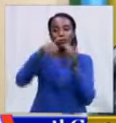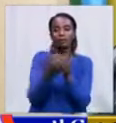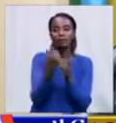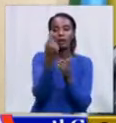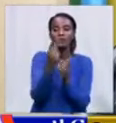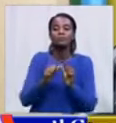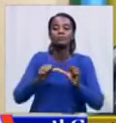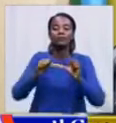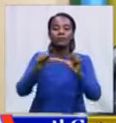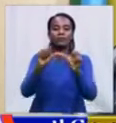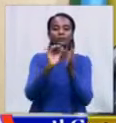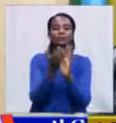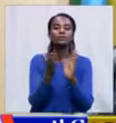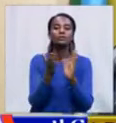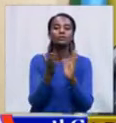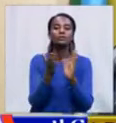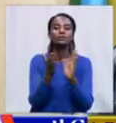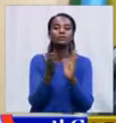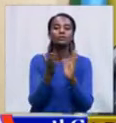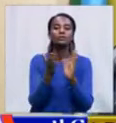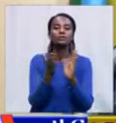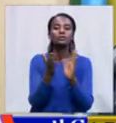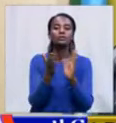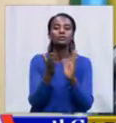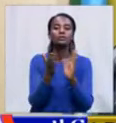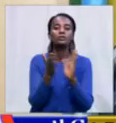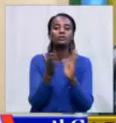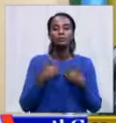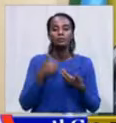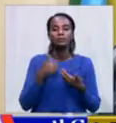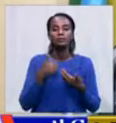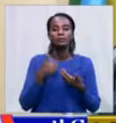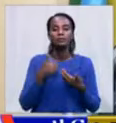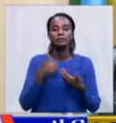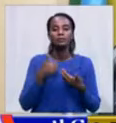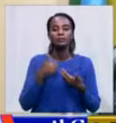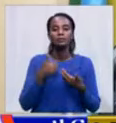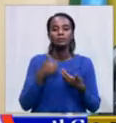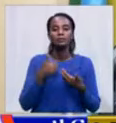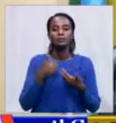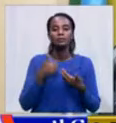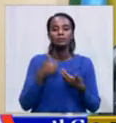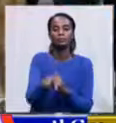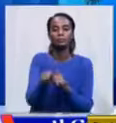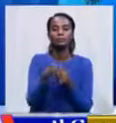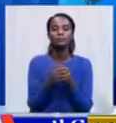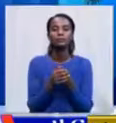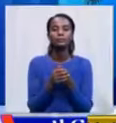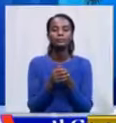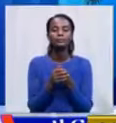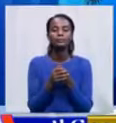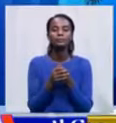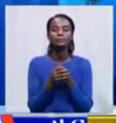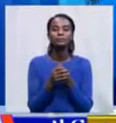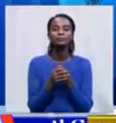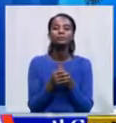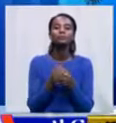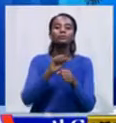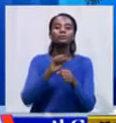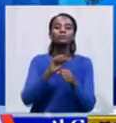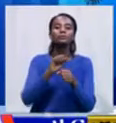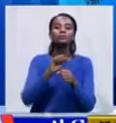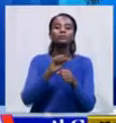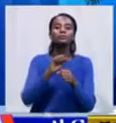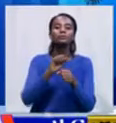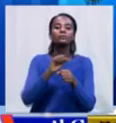መጣጣላ ስለሆነ ዱዓችን ለዓለም መሆን አለበት። መተጋገዝ አለ፣ መረዳት አለብን። የኮሮና